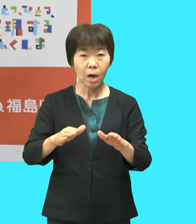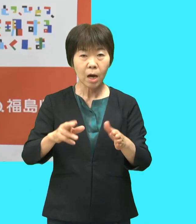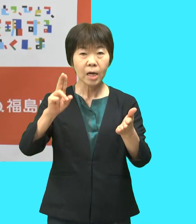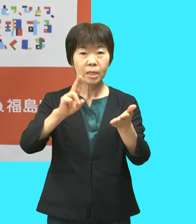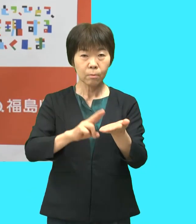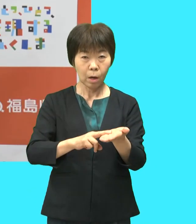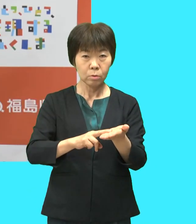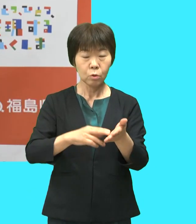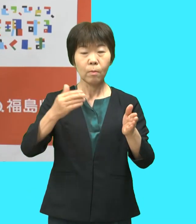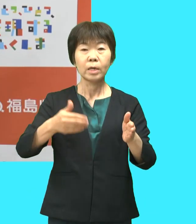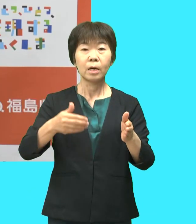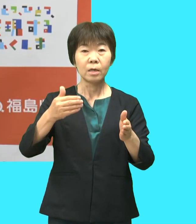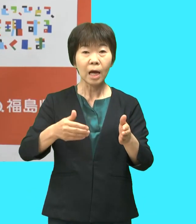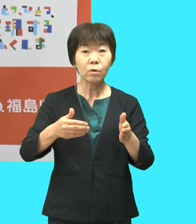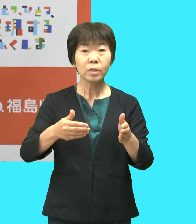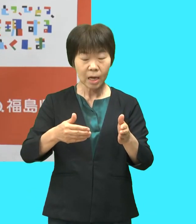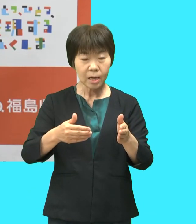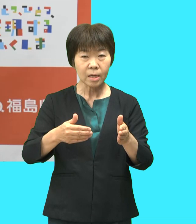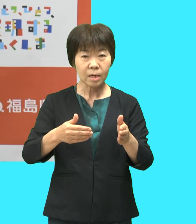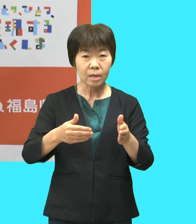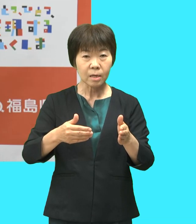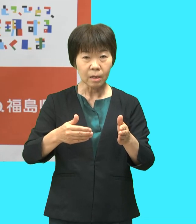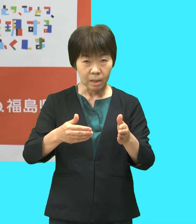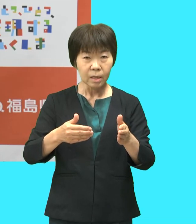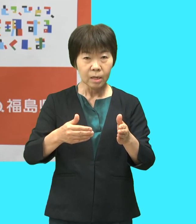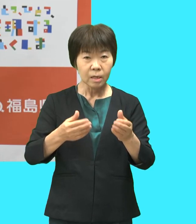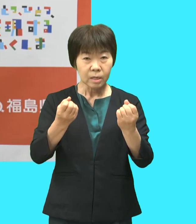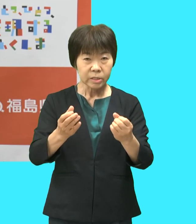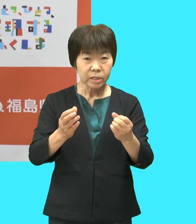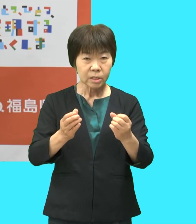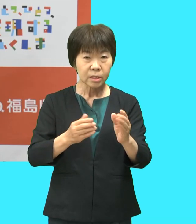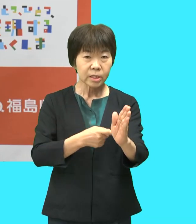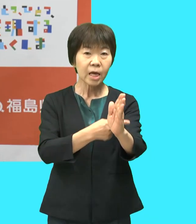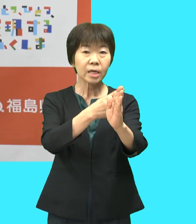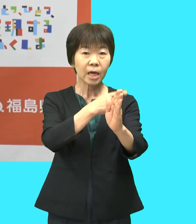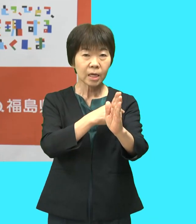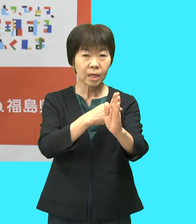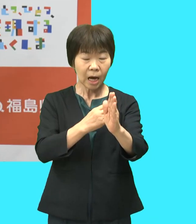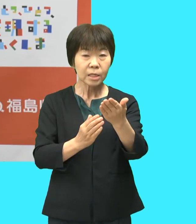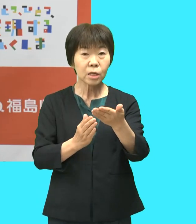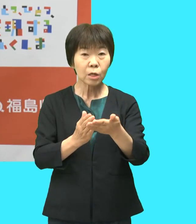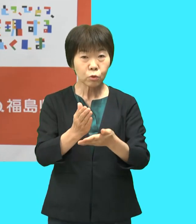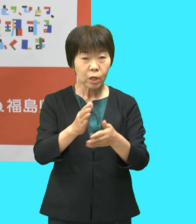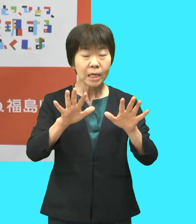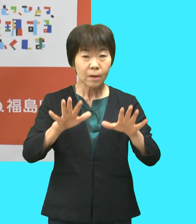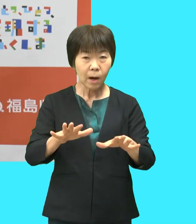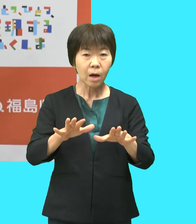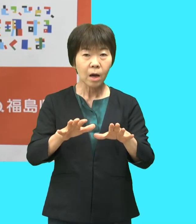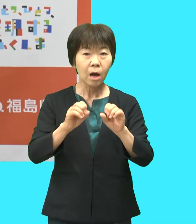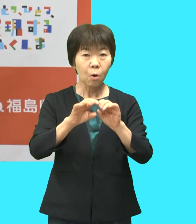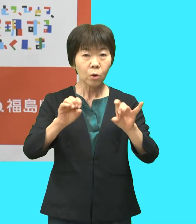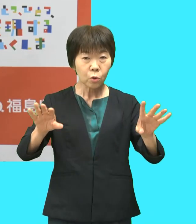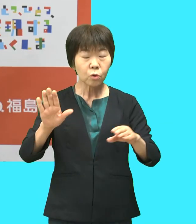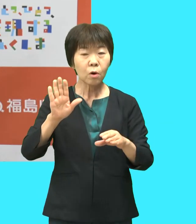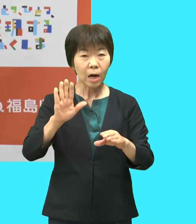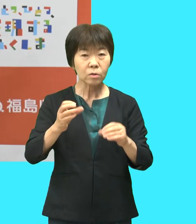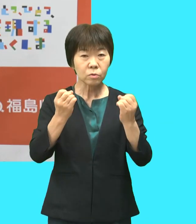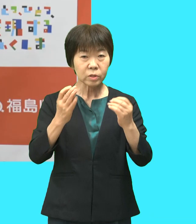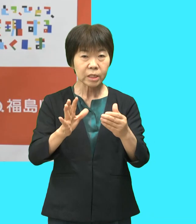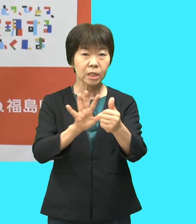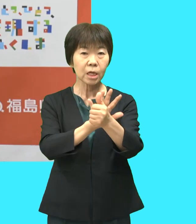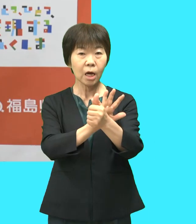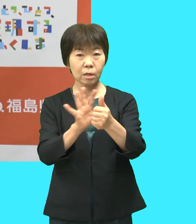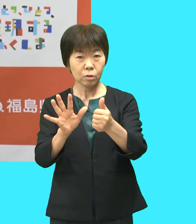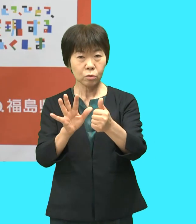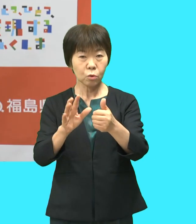しておりませんが、岸田新政権が誕生され、そして今すでに報道されております新内閣の布